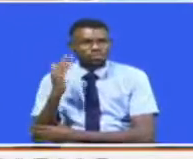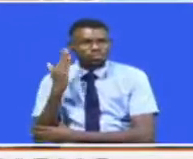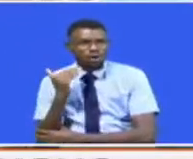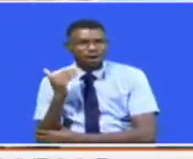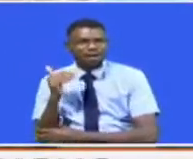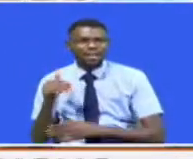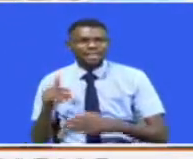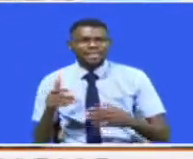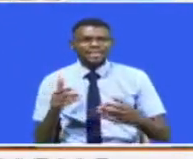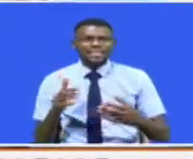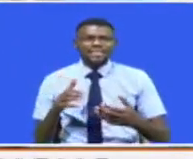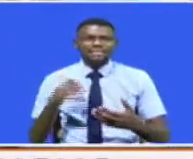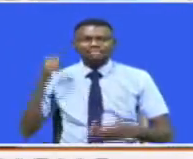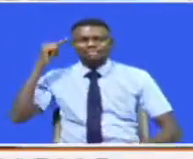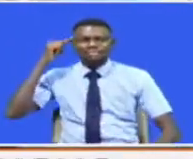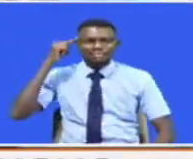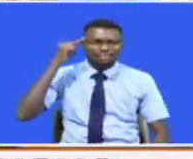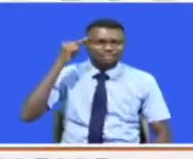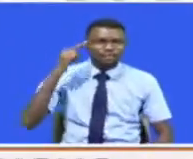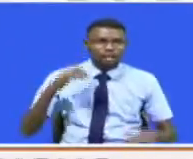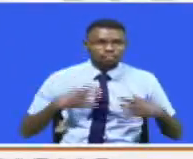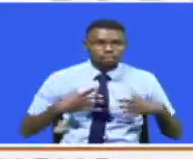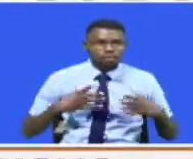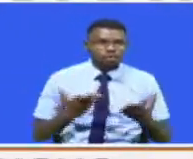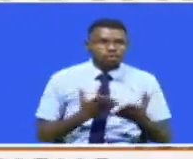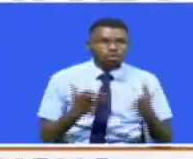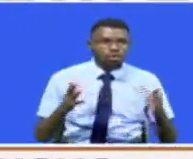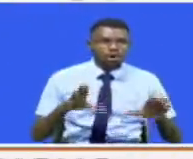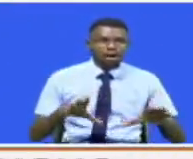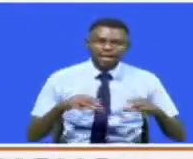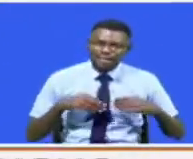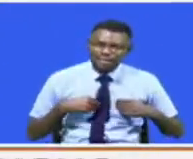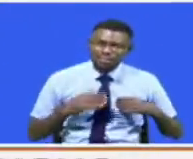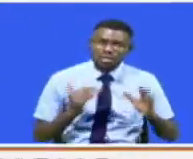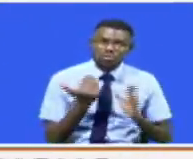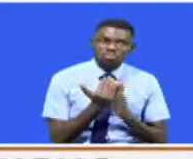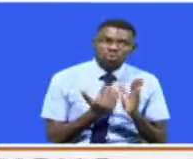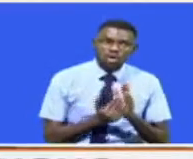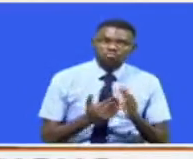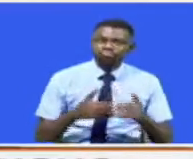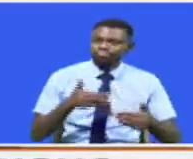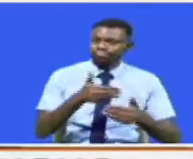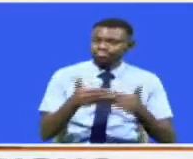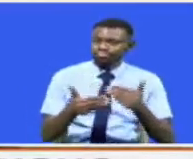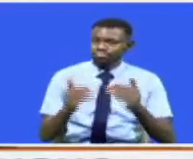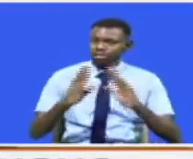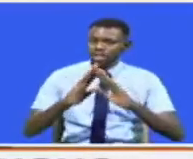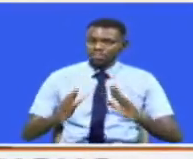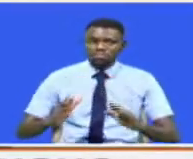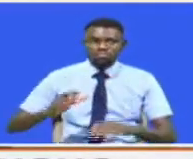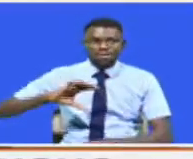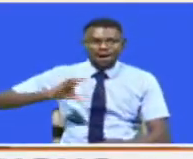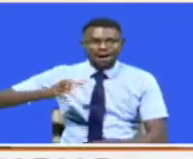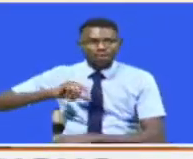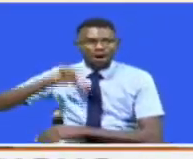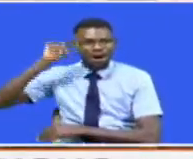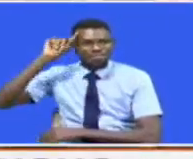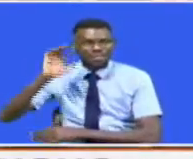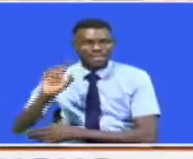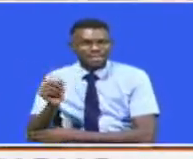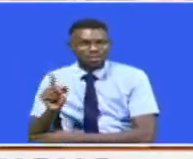la kujaribu kuwashawishi wakazi eneo hili kukubali mpango wa ujenzi wa nyumba mpya na serikali ya kaunti ya